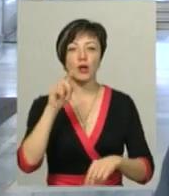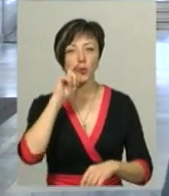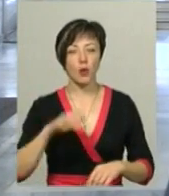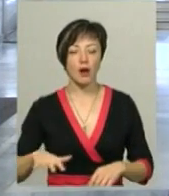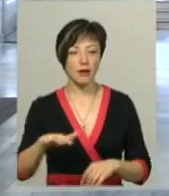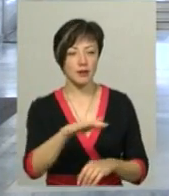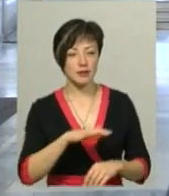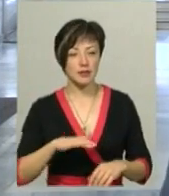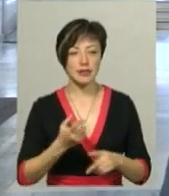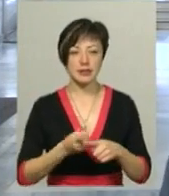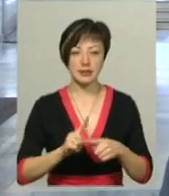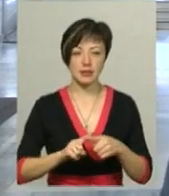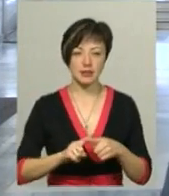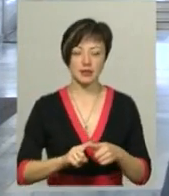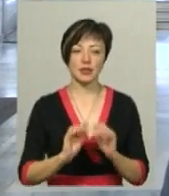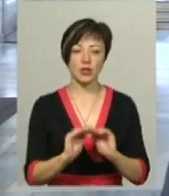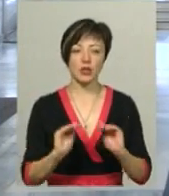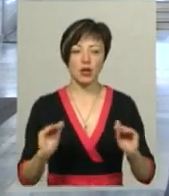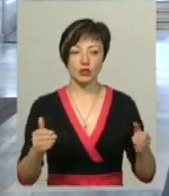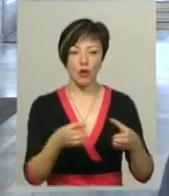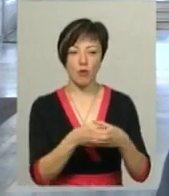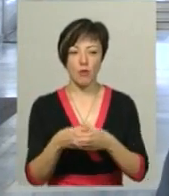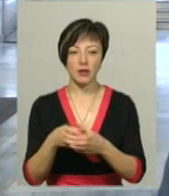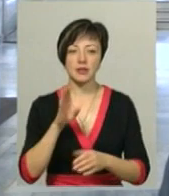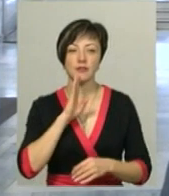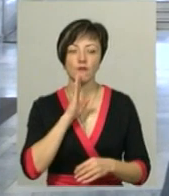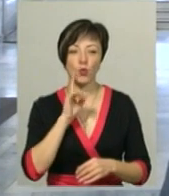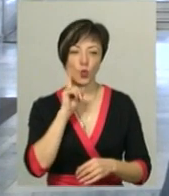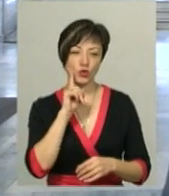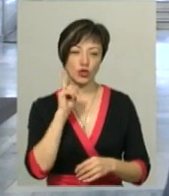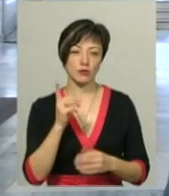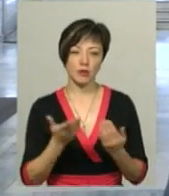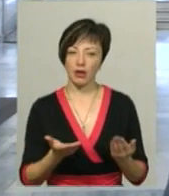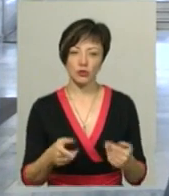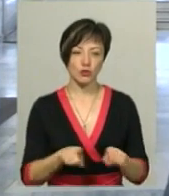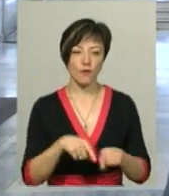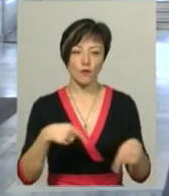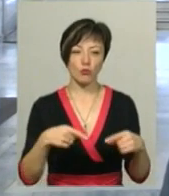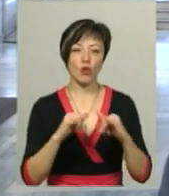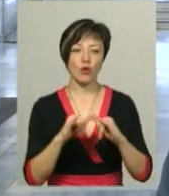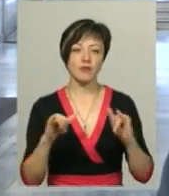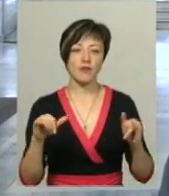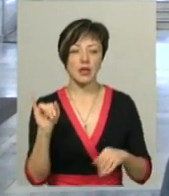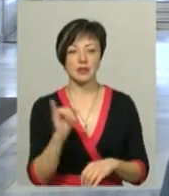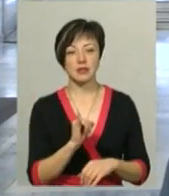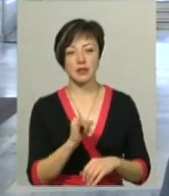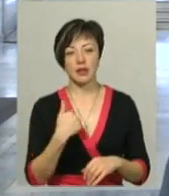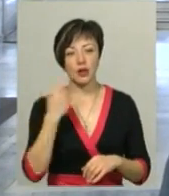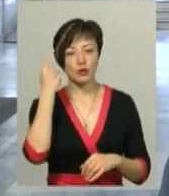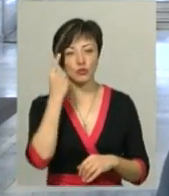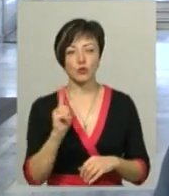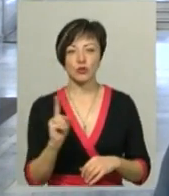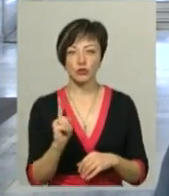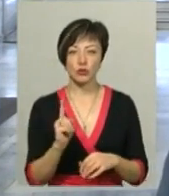України, це дитячих команд, дівочих. Так що футбол розвивається, я думаю, що